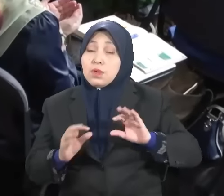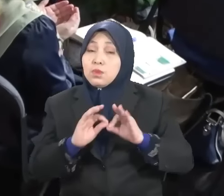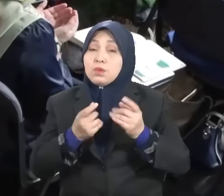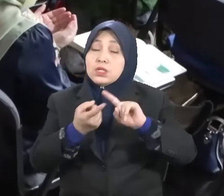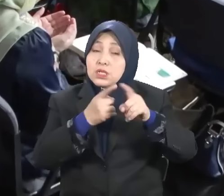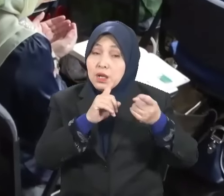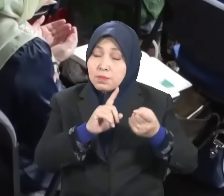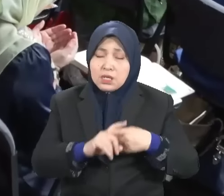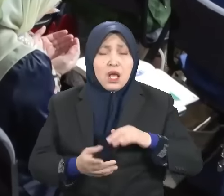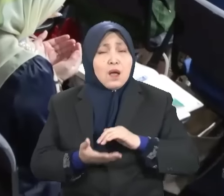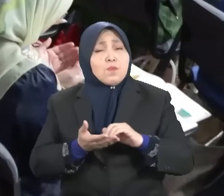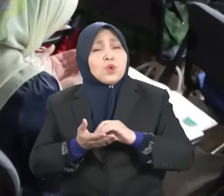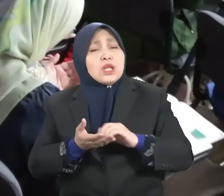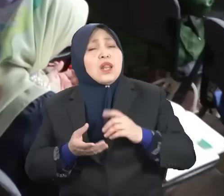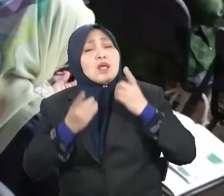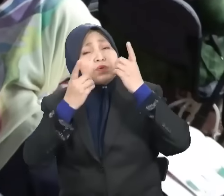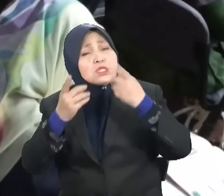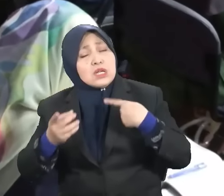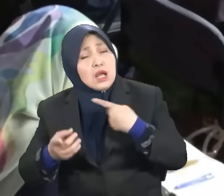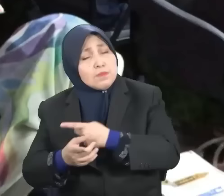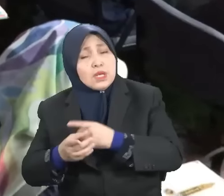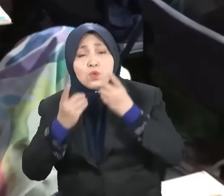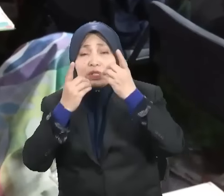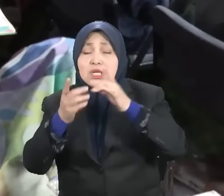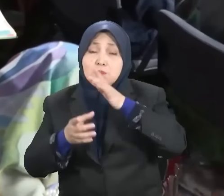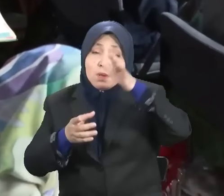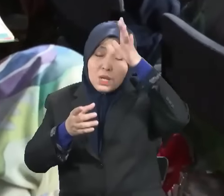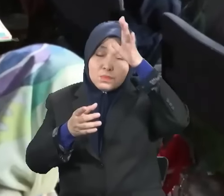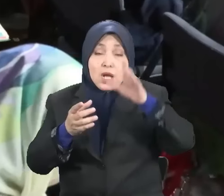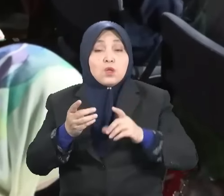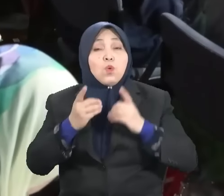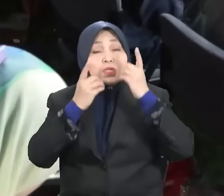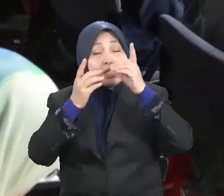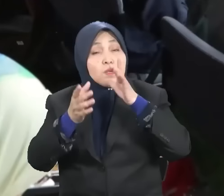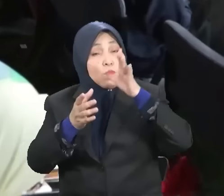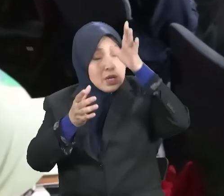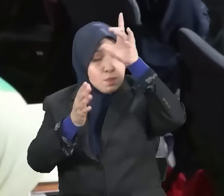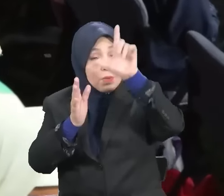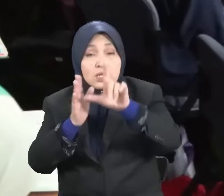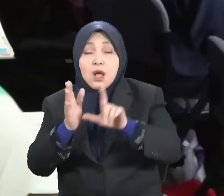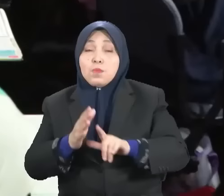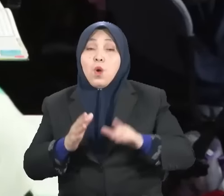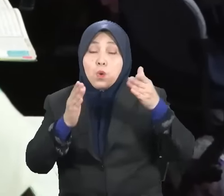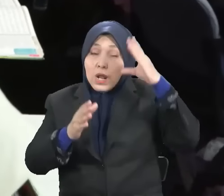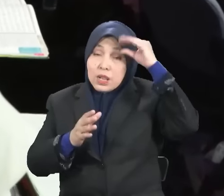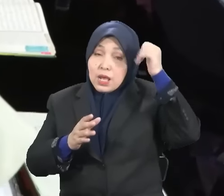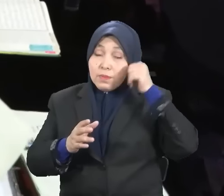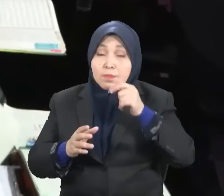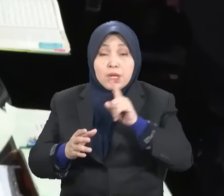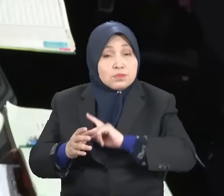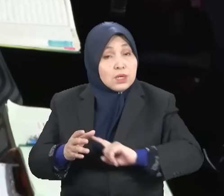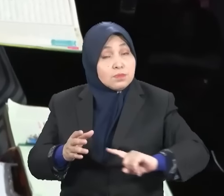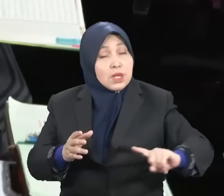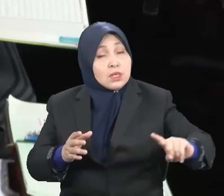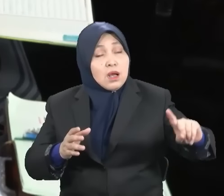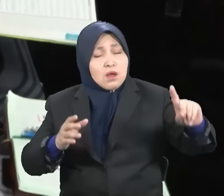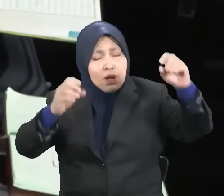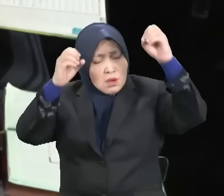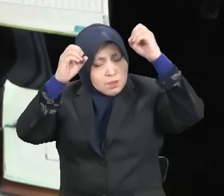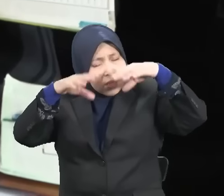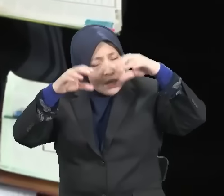ampunilah dosa kami ya Allah dosa Ibu Ayah kami dosa ibu yang mertua kami muslimin muslimat mukmin dan mukminat Rahmatika